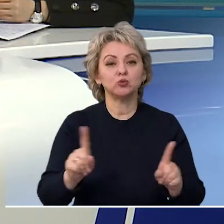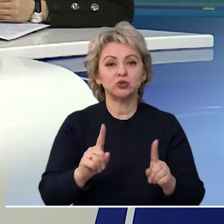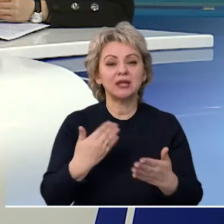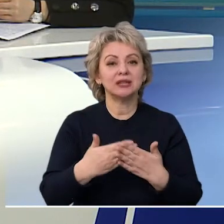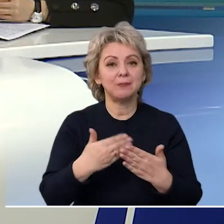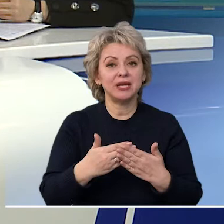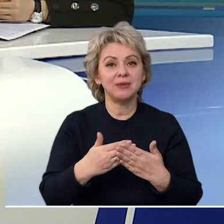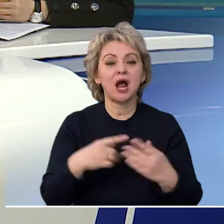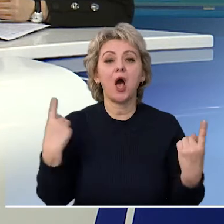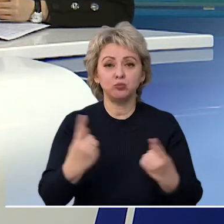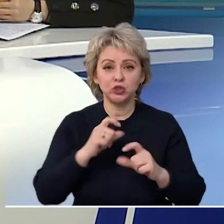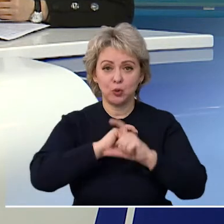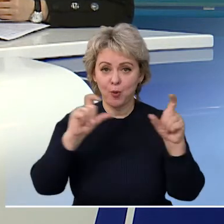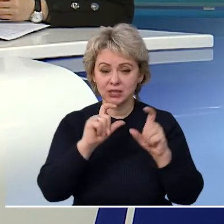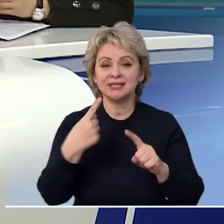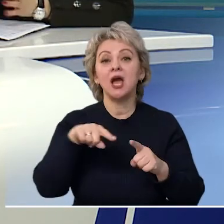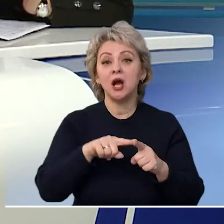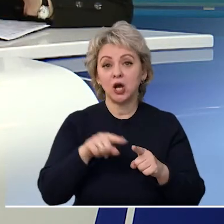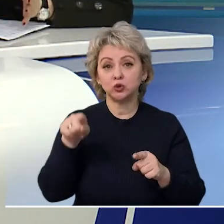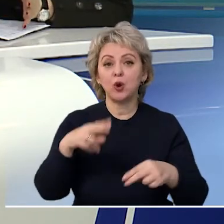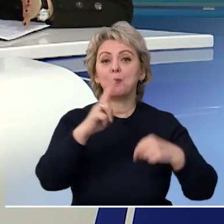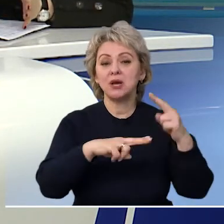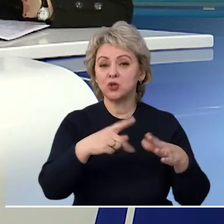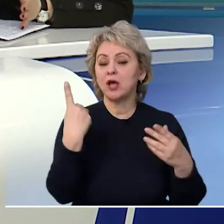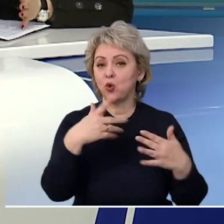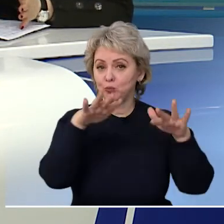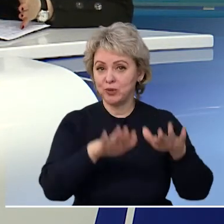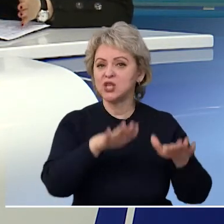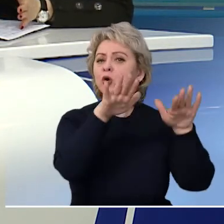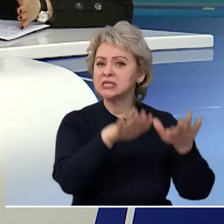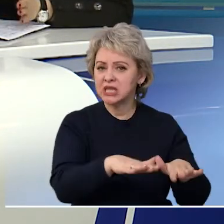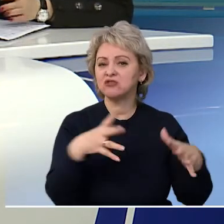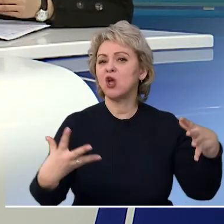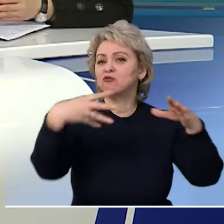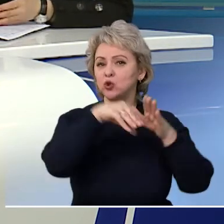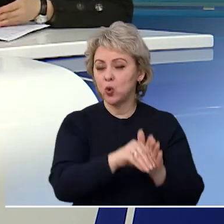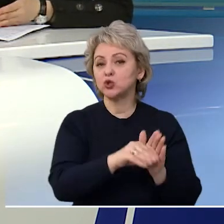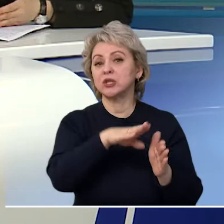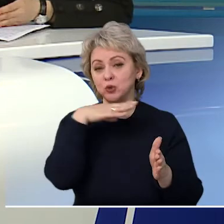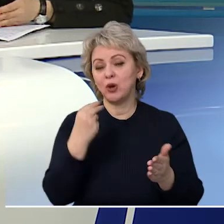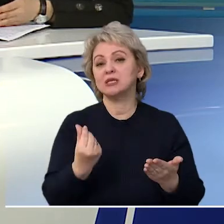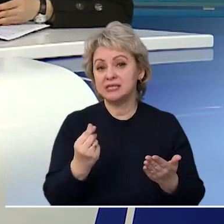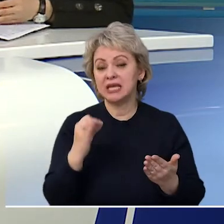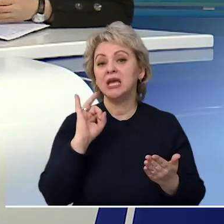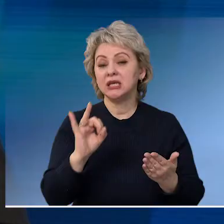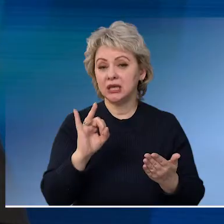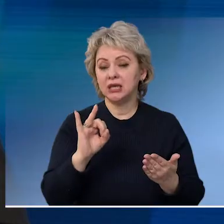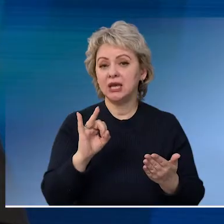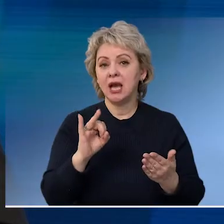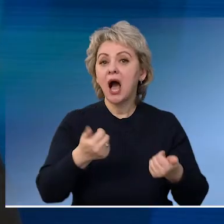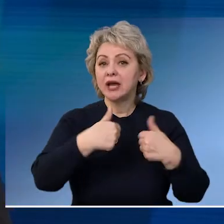что, например, стационарный магазин, который вот он его построили, на одном месте он стоит, в него вложено достаточно средств,